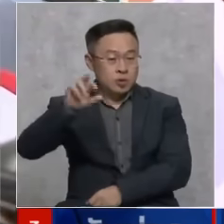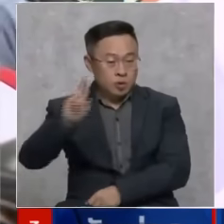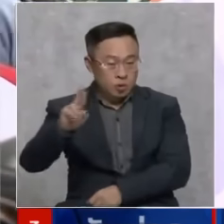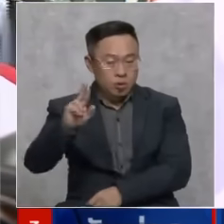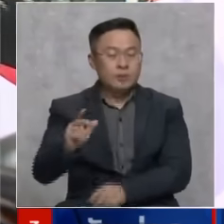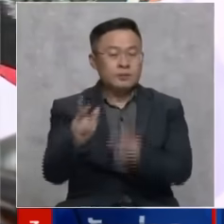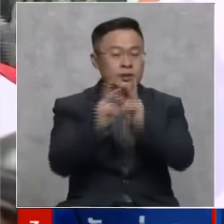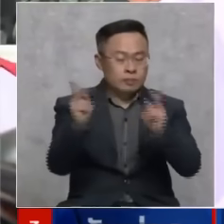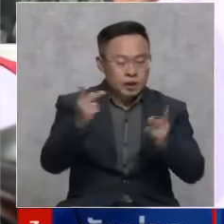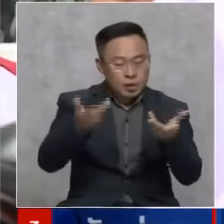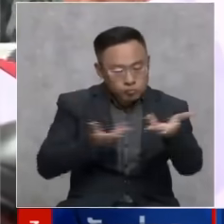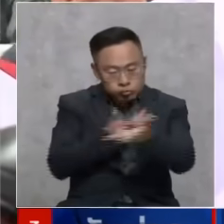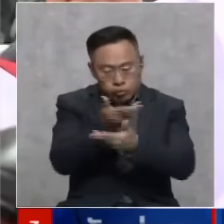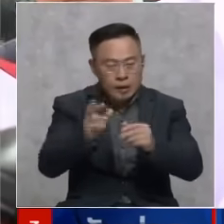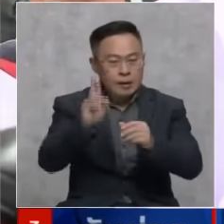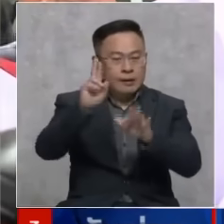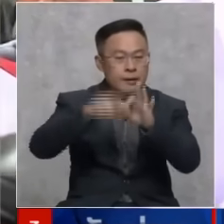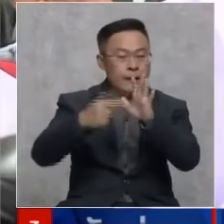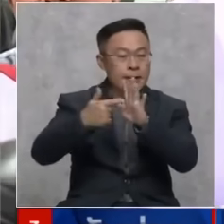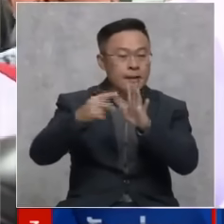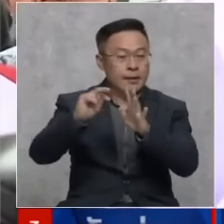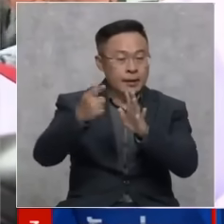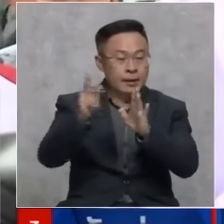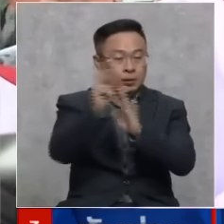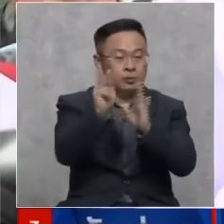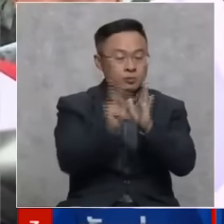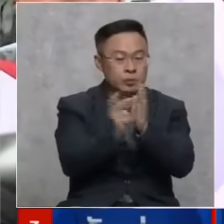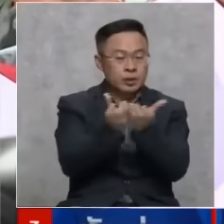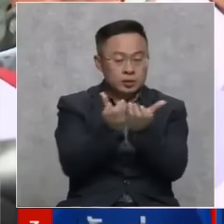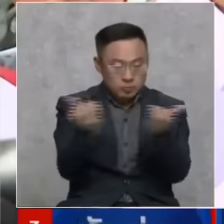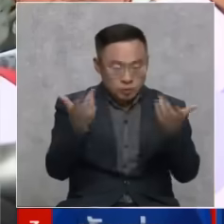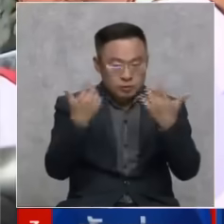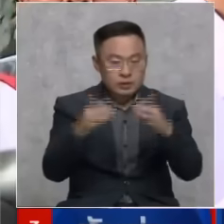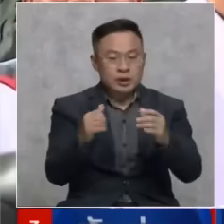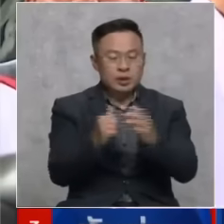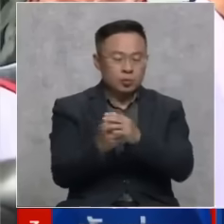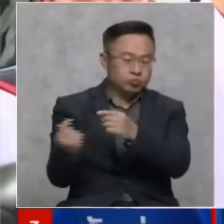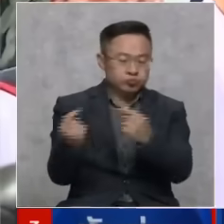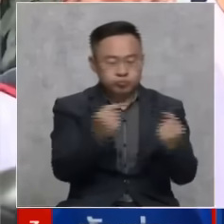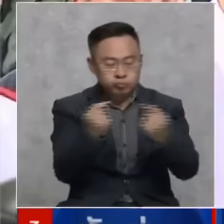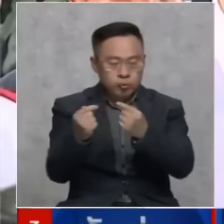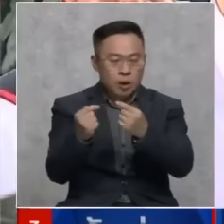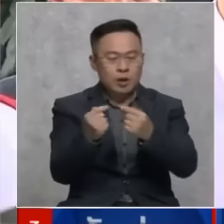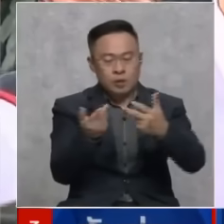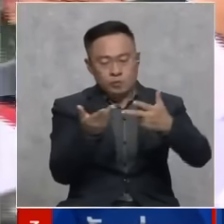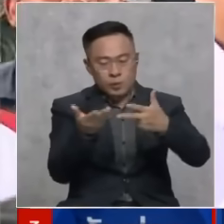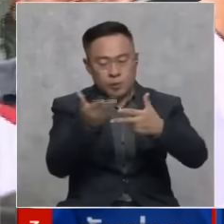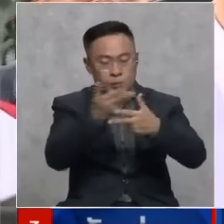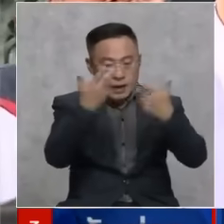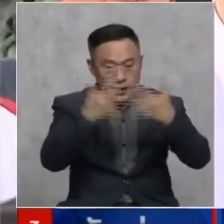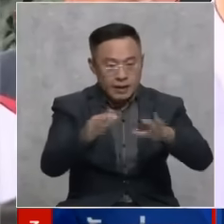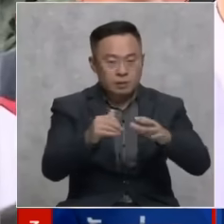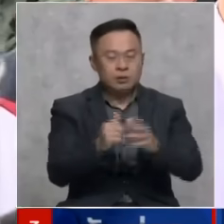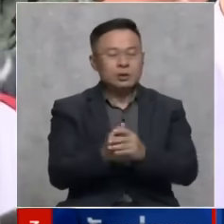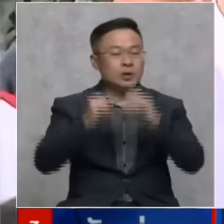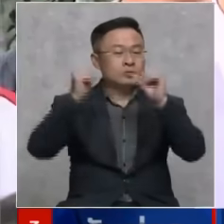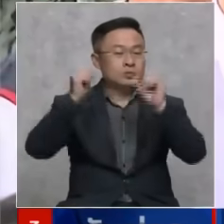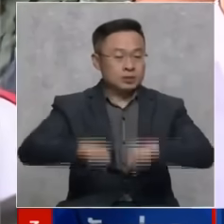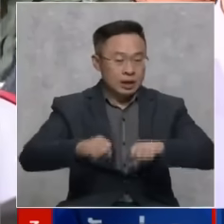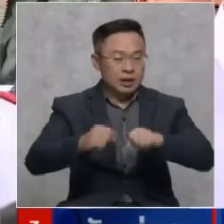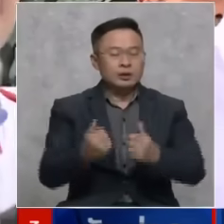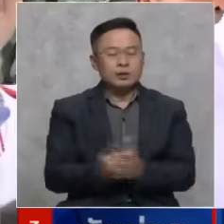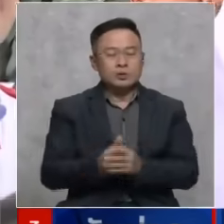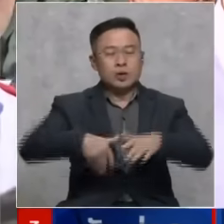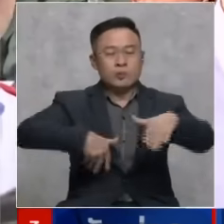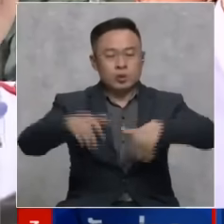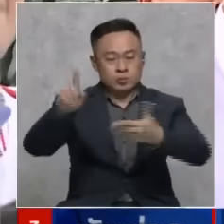กี่เดือนก็ว่าไปและก็จะเข้าสู่กระบวนการนำเสนอเพื่อเป็นรัฐธรรมนูญฉบับใหม่และทำประชามติขั้นตอนสุดท้ายก่อนจะ